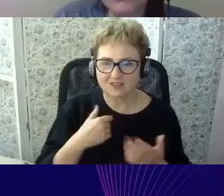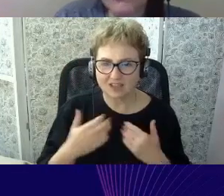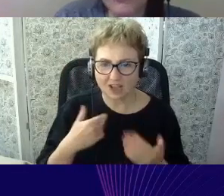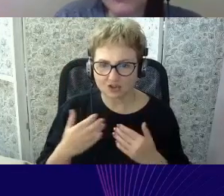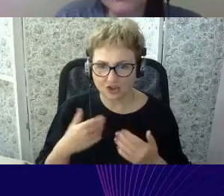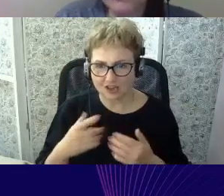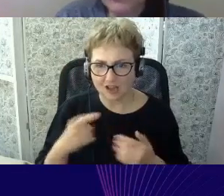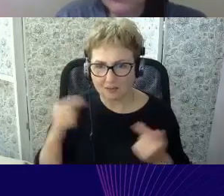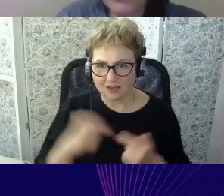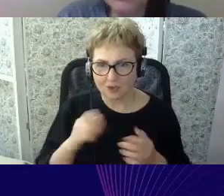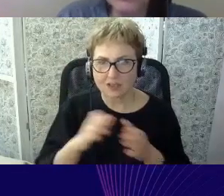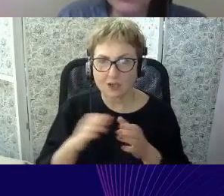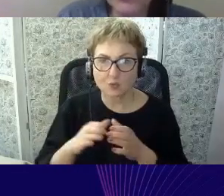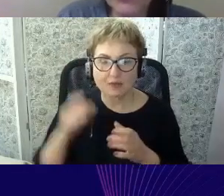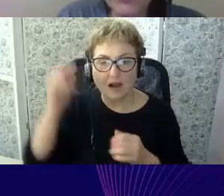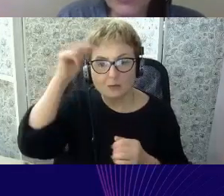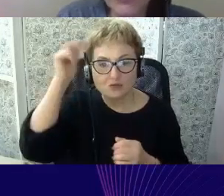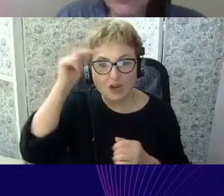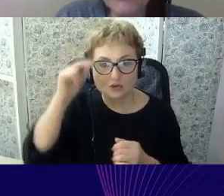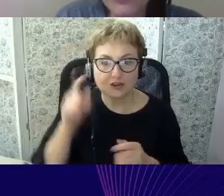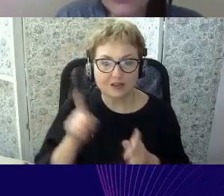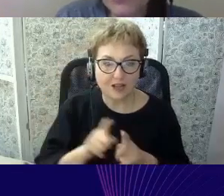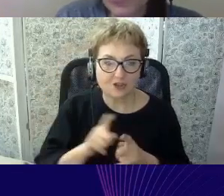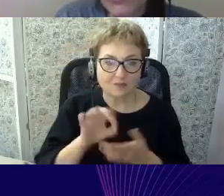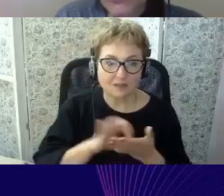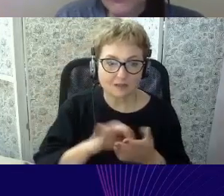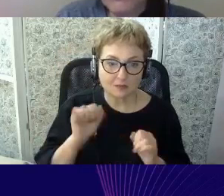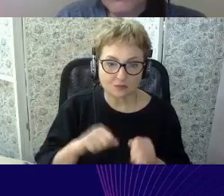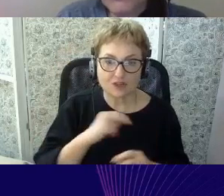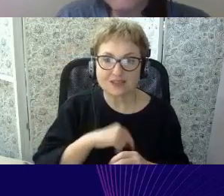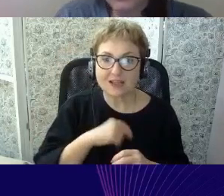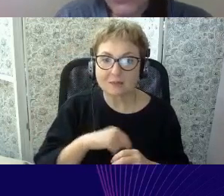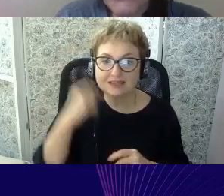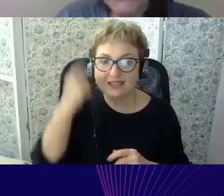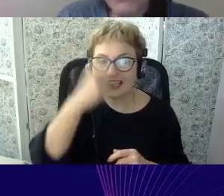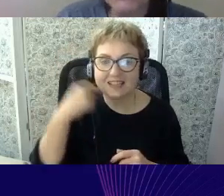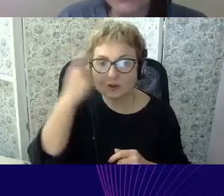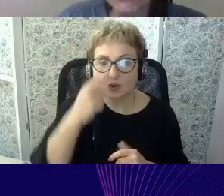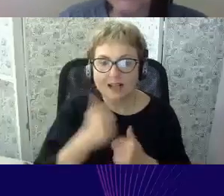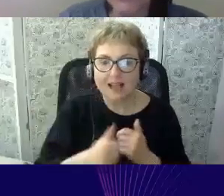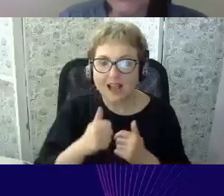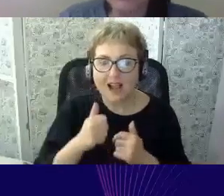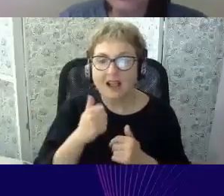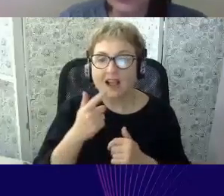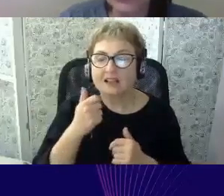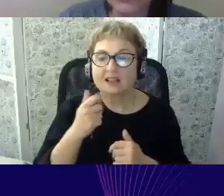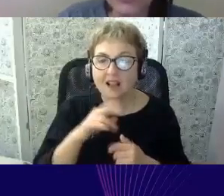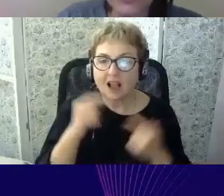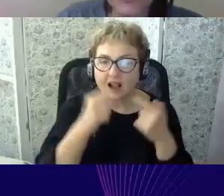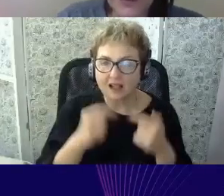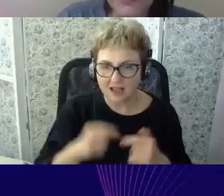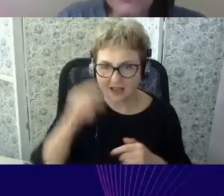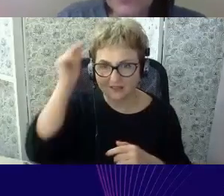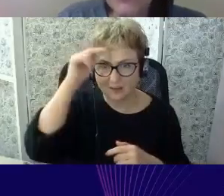отношении определенной группы обучающихся, так, в принципе, может разрабатываться индивидуально для конкретного